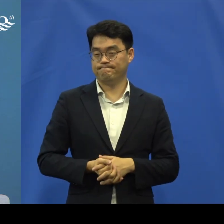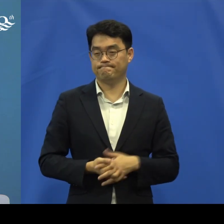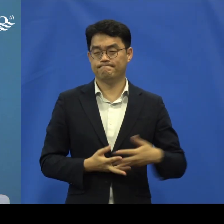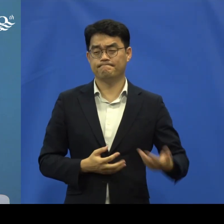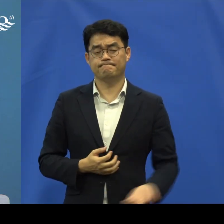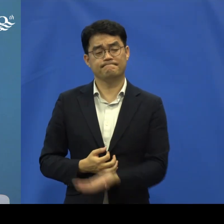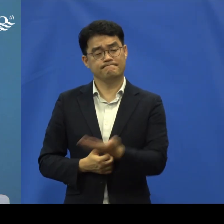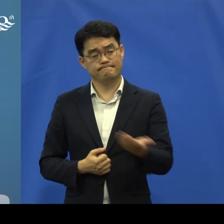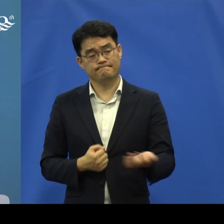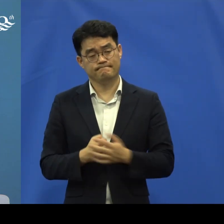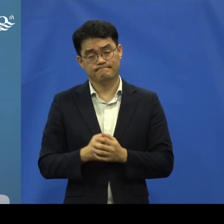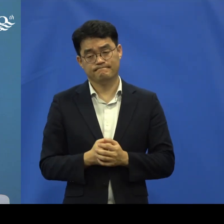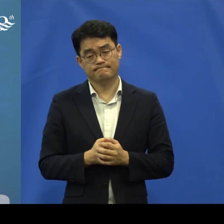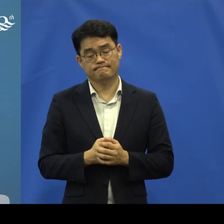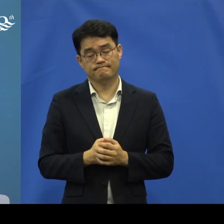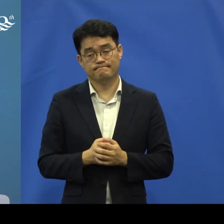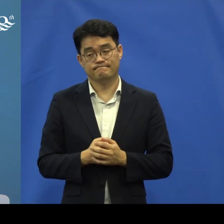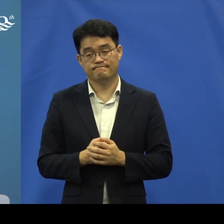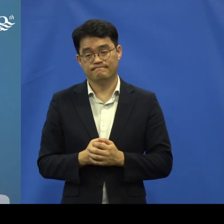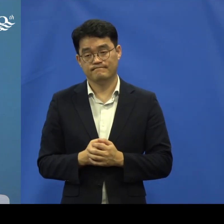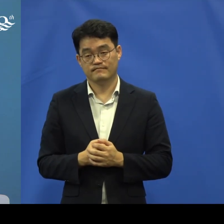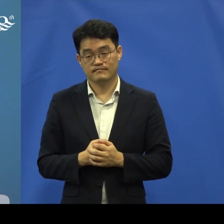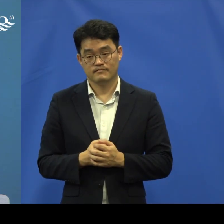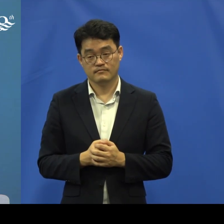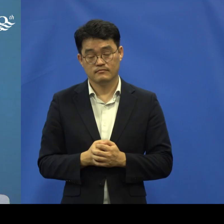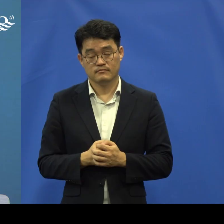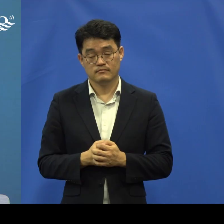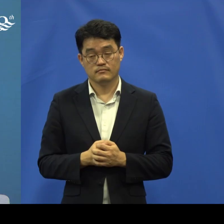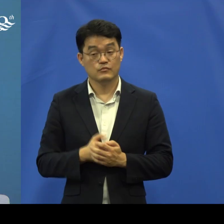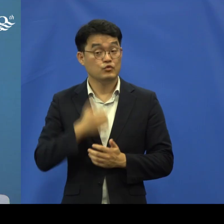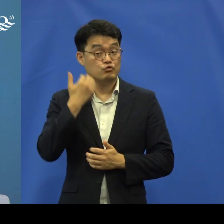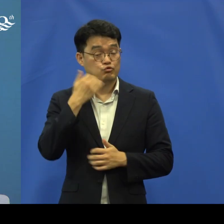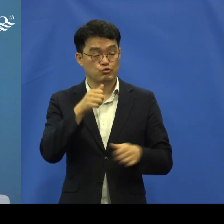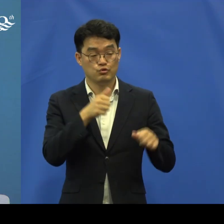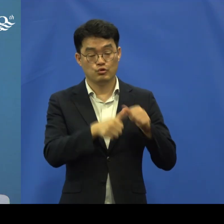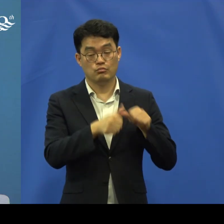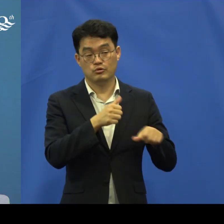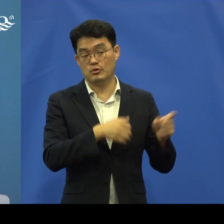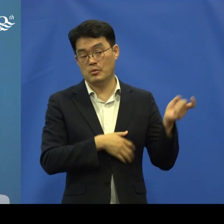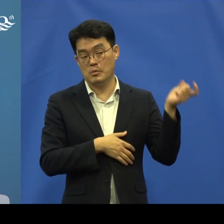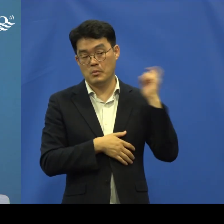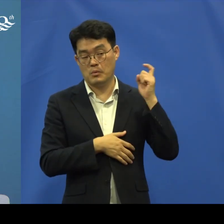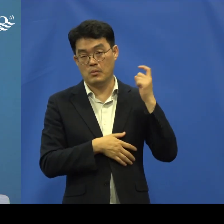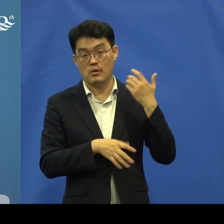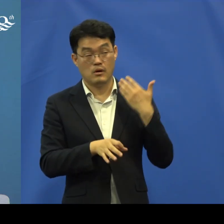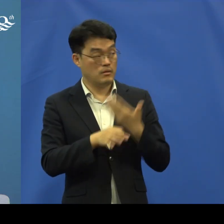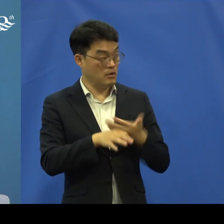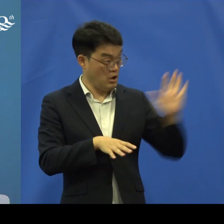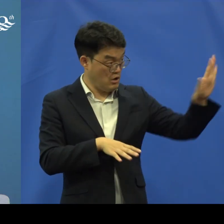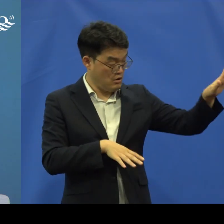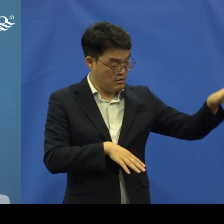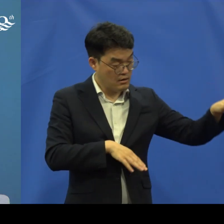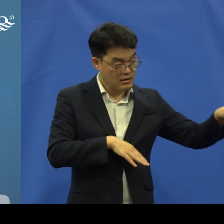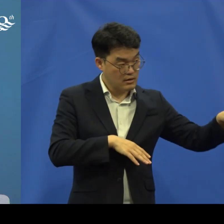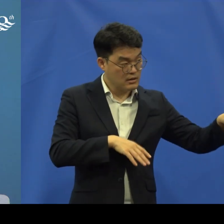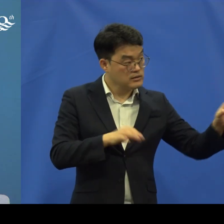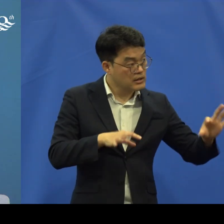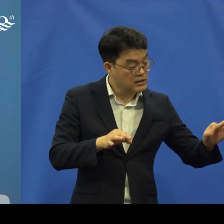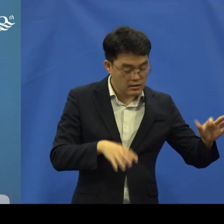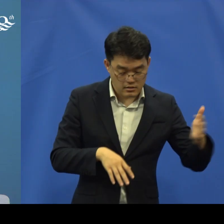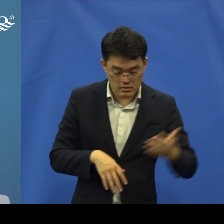그러니까 여러분 누군가에 대한 소문을 들었다고 얘기하면 여러분들이 메모지를 딱 꺼내, 잠시만 며칠